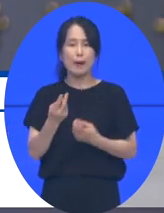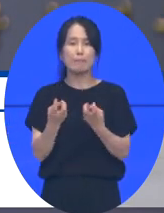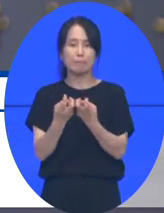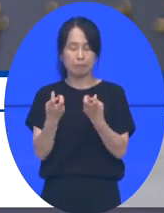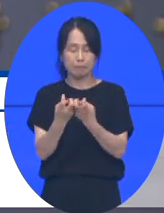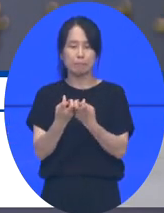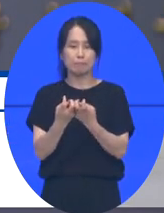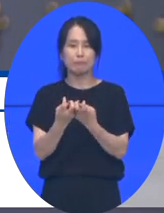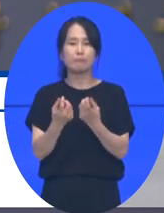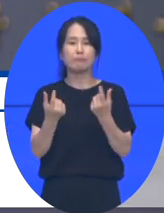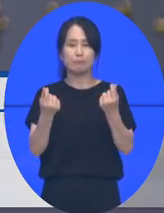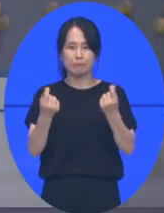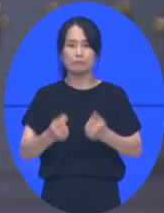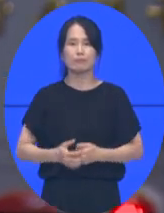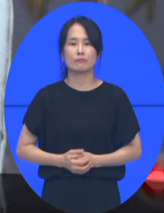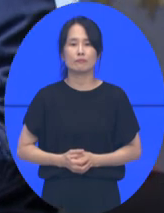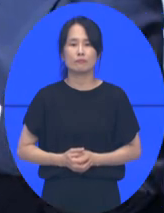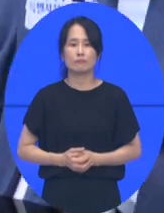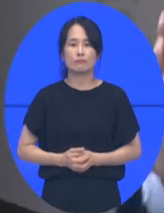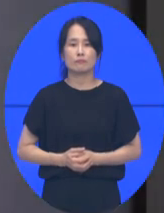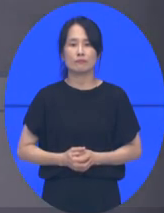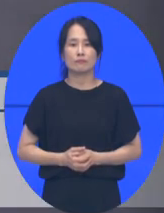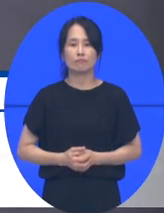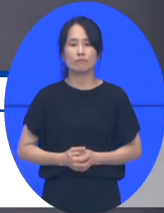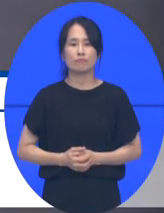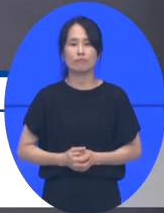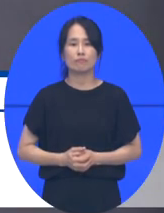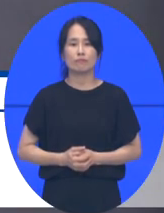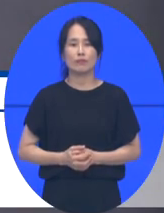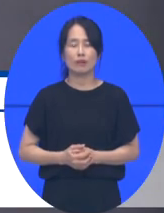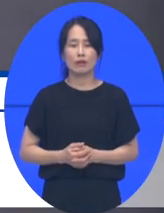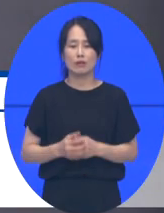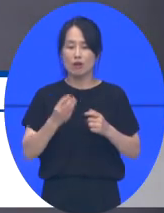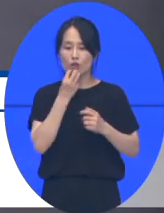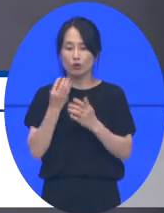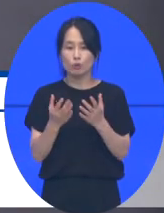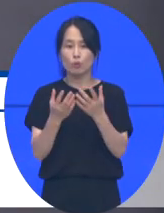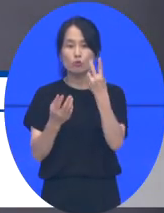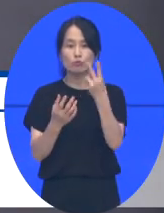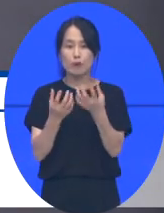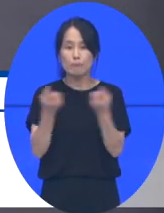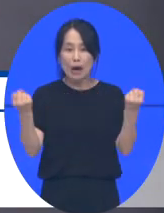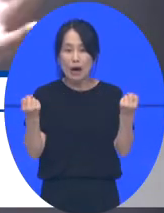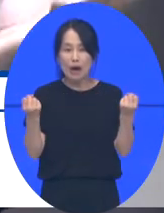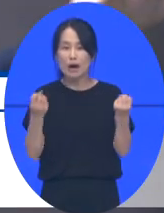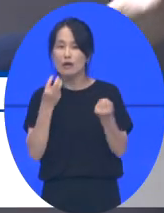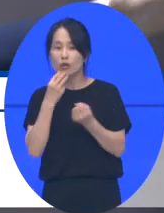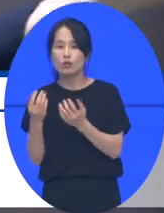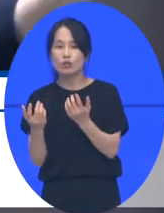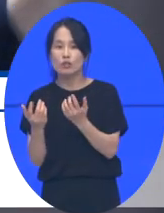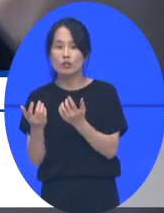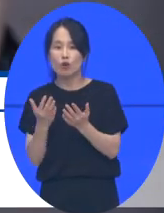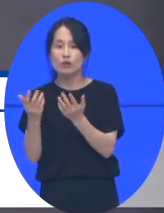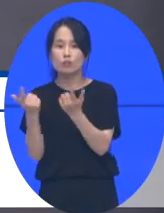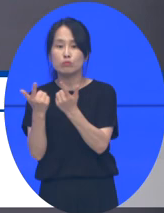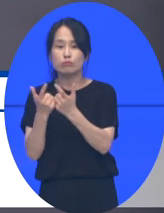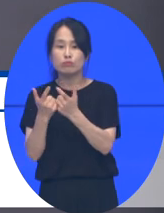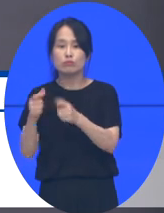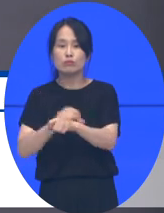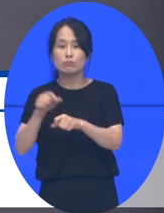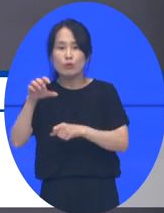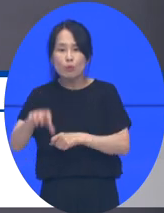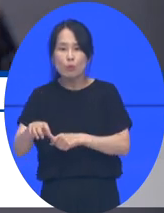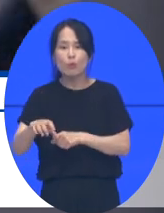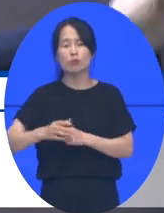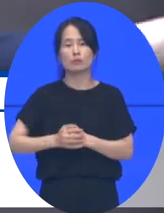해볼 만한 시도이고 분도가 되는 순간 경기 북부도는 지방 교부실을 받게